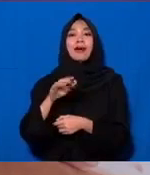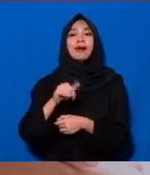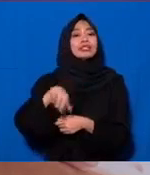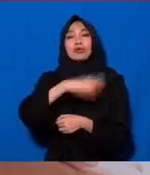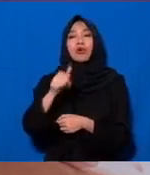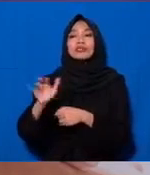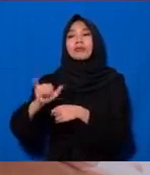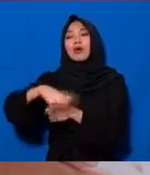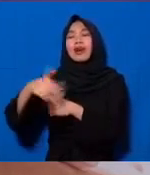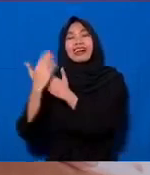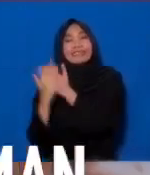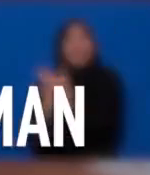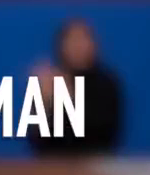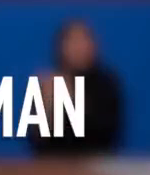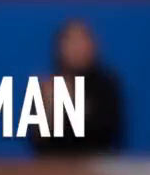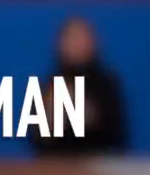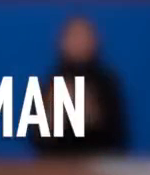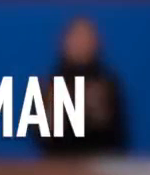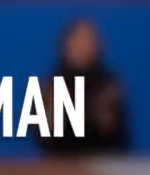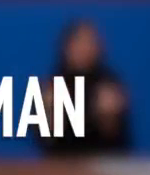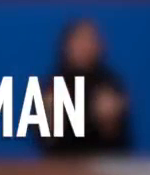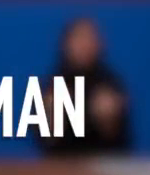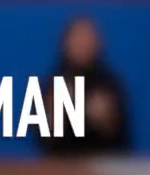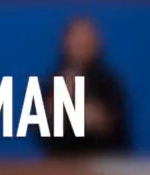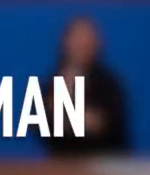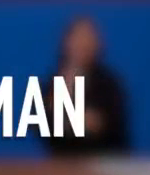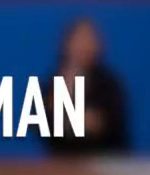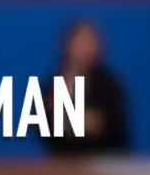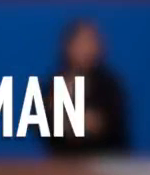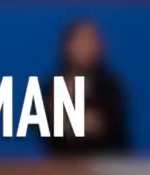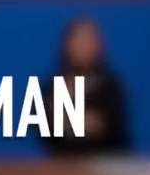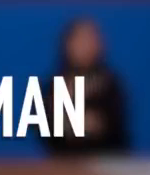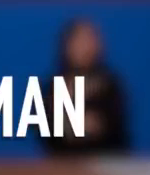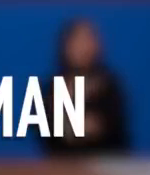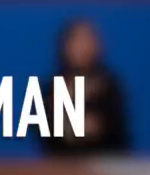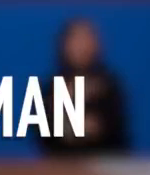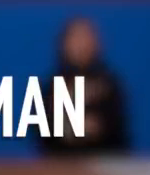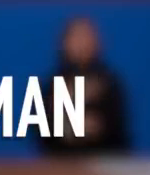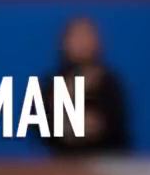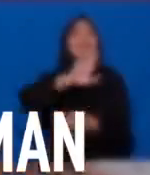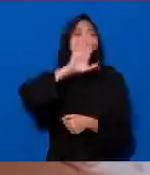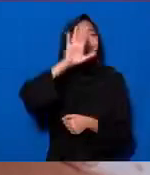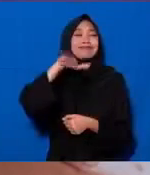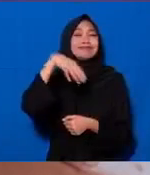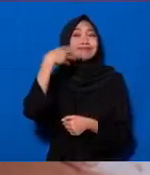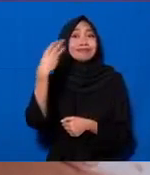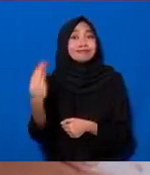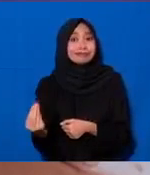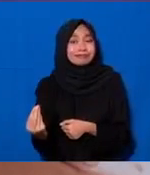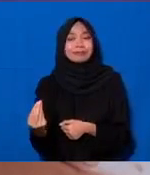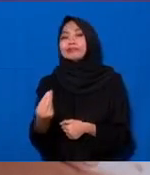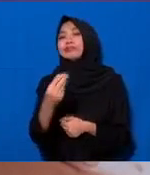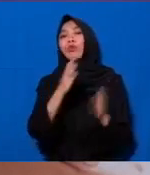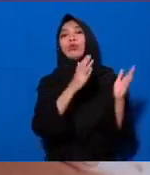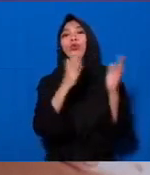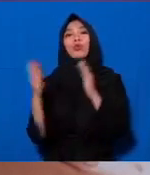Hai Oleh karena itu sebaiknya tunda dulu untuk melaksanakan perjalanan panjang dalam rangka pulang ke